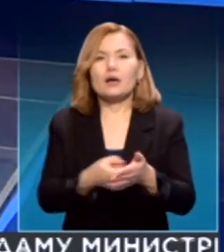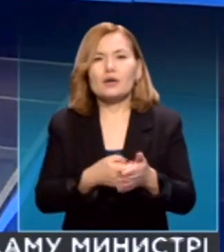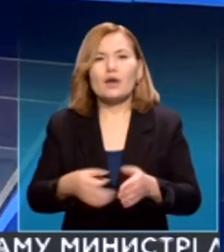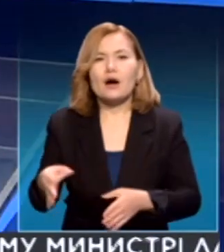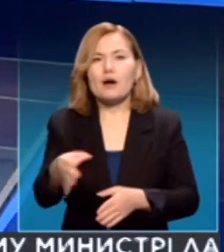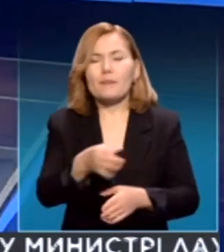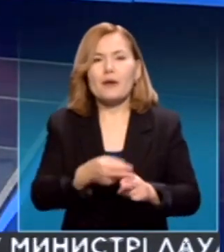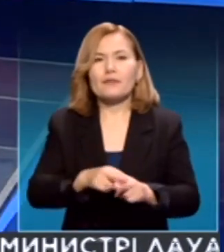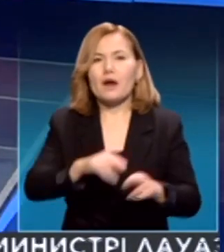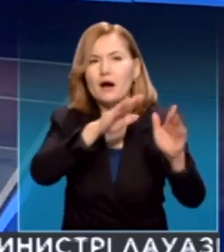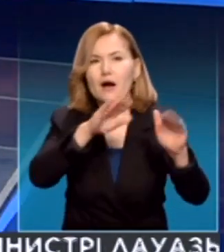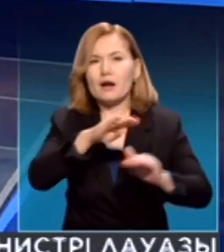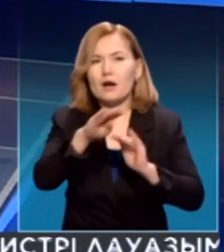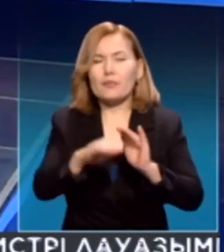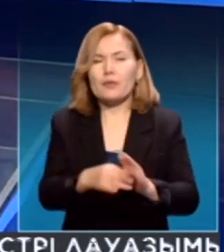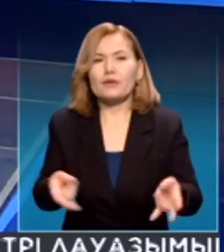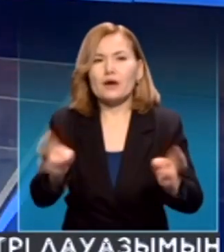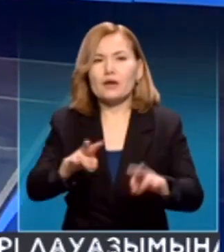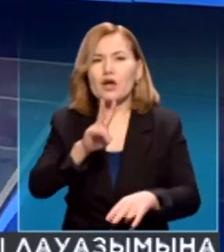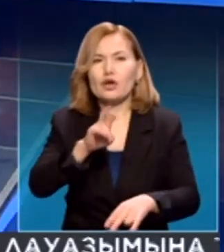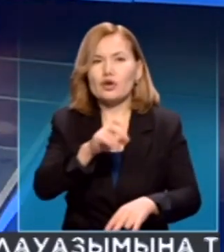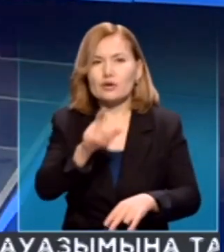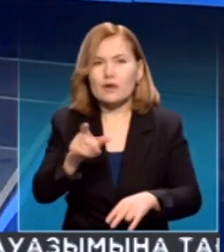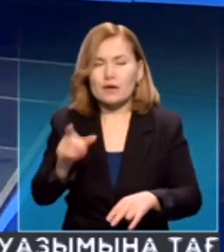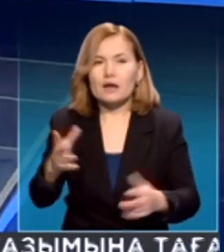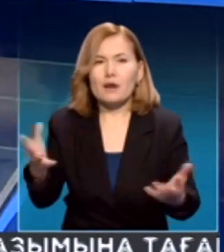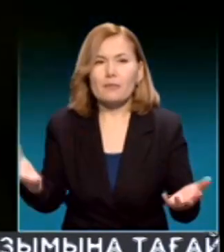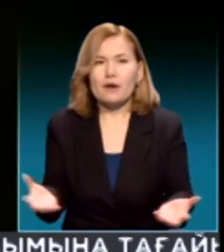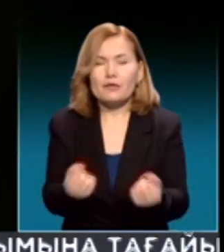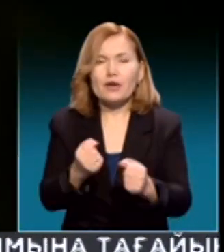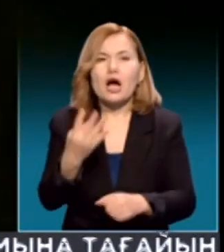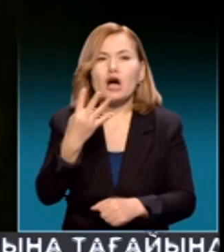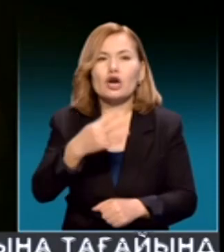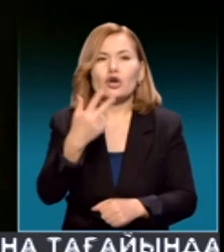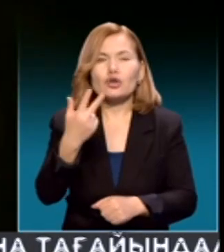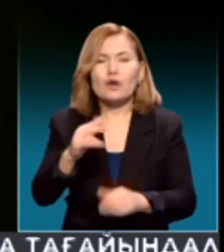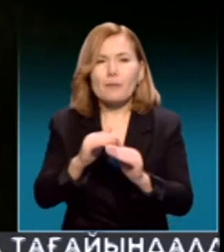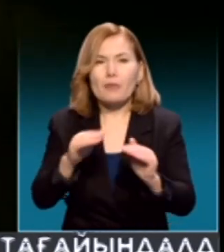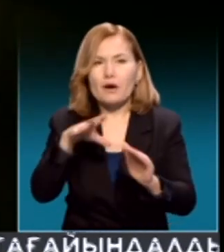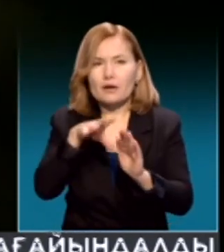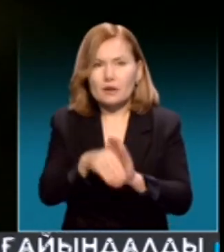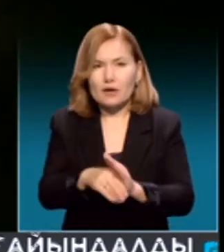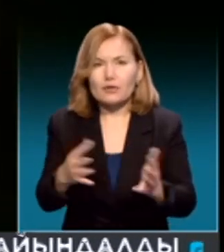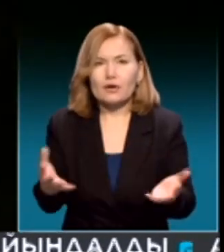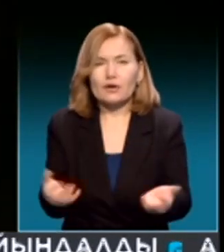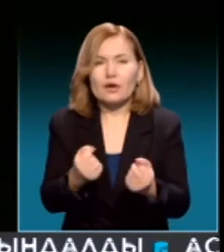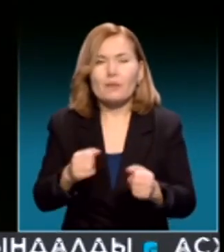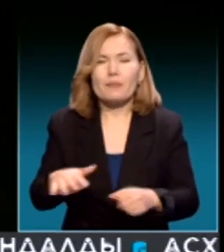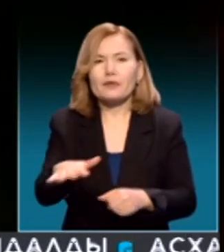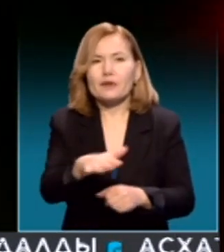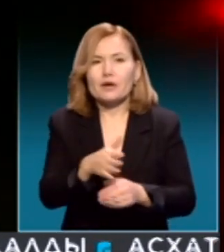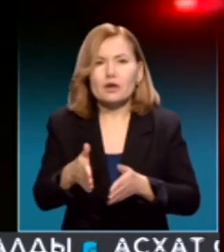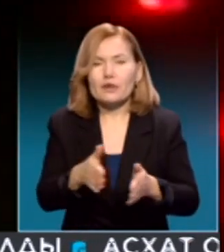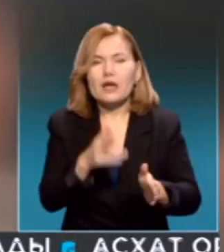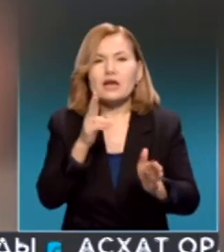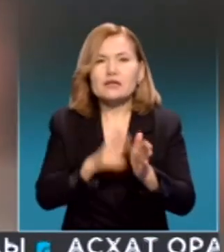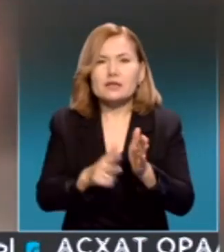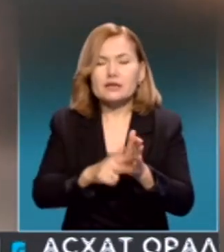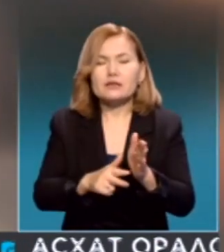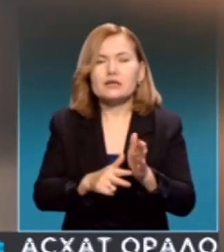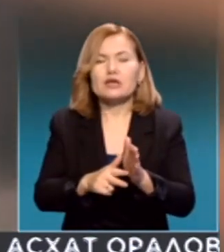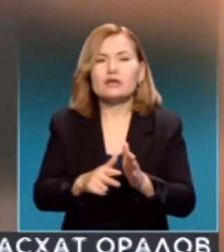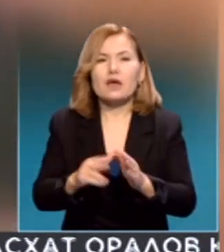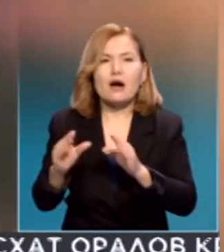Қарағанды облысында қар құрсауында қалған 200 адам құтқарылды. Оның 43 бала. Өткен түнде аймақтағы жолдарда 80 жеңіл көлік тұрып